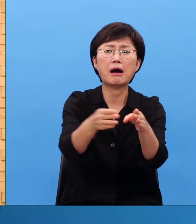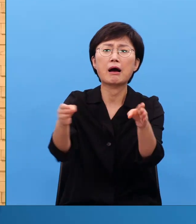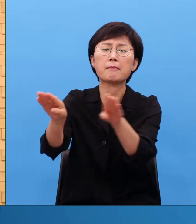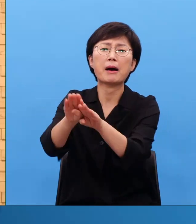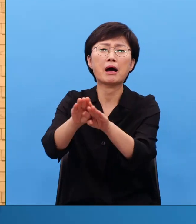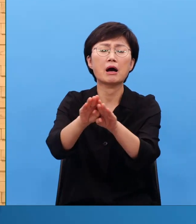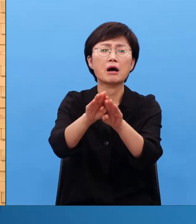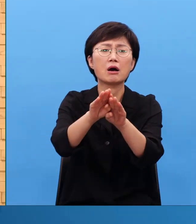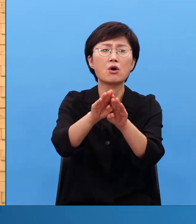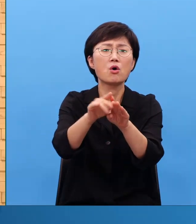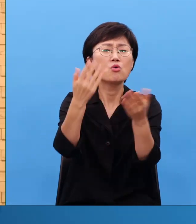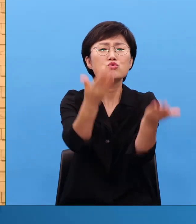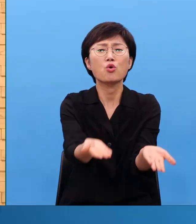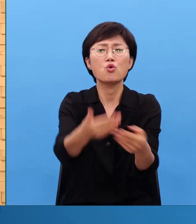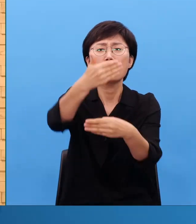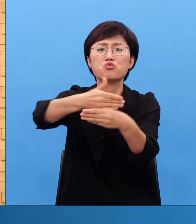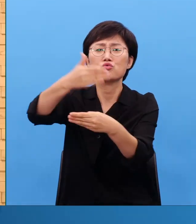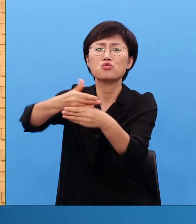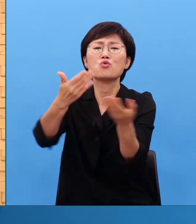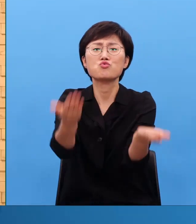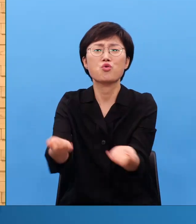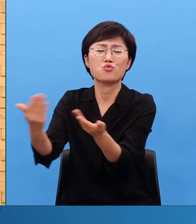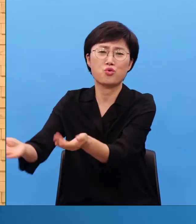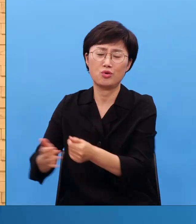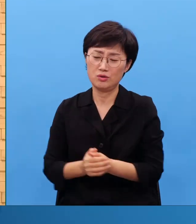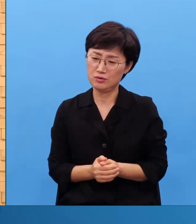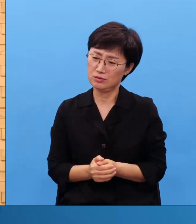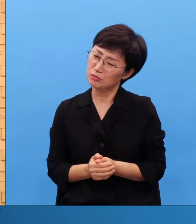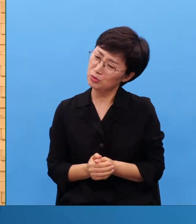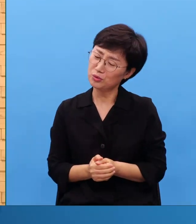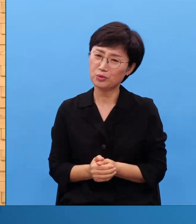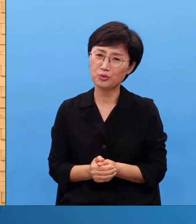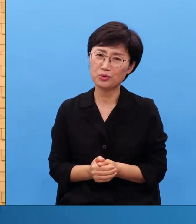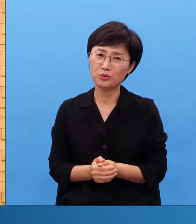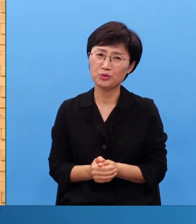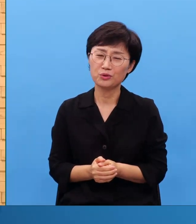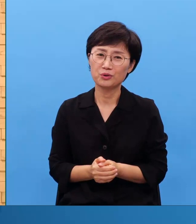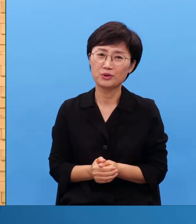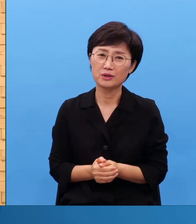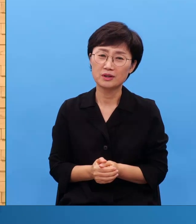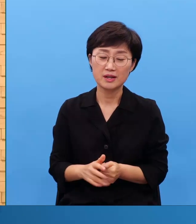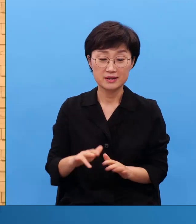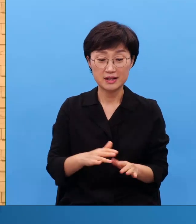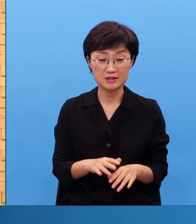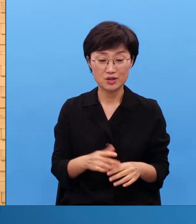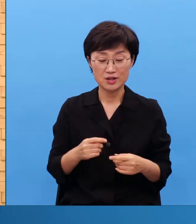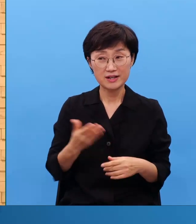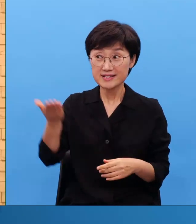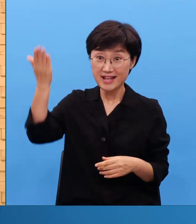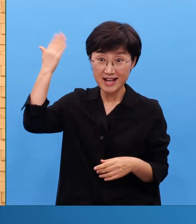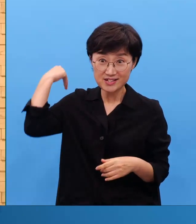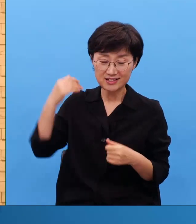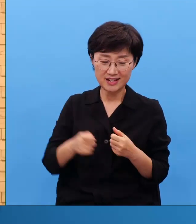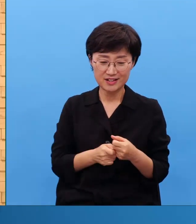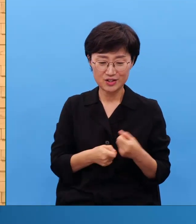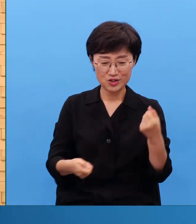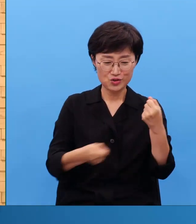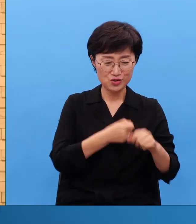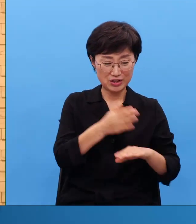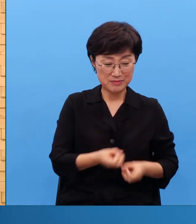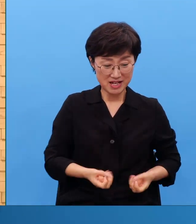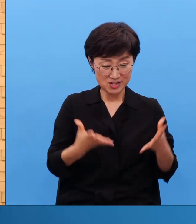go there for the conferences, most stores are closed. 그래 미국에서 오랜만에 만나가지고 우리 손자 선물 하나 사주려고